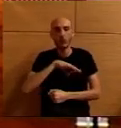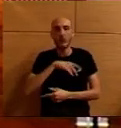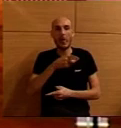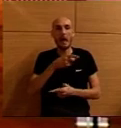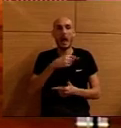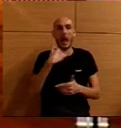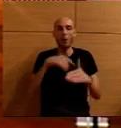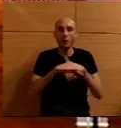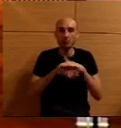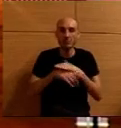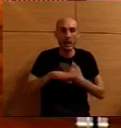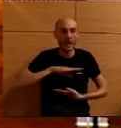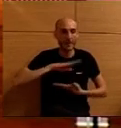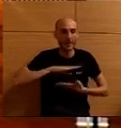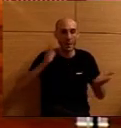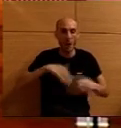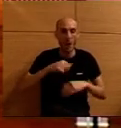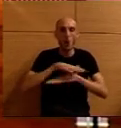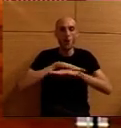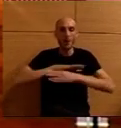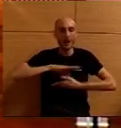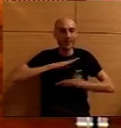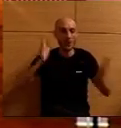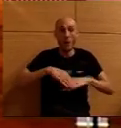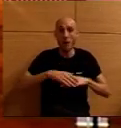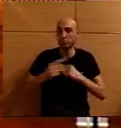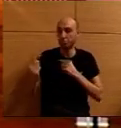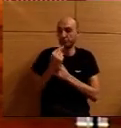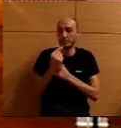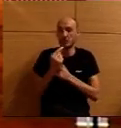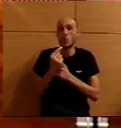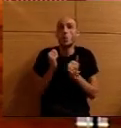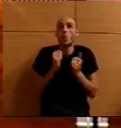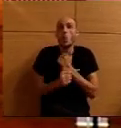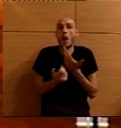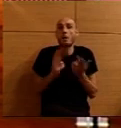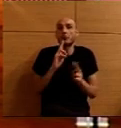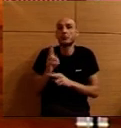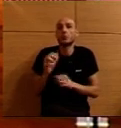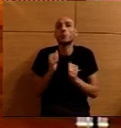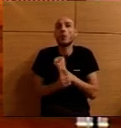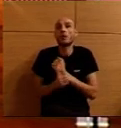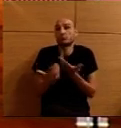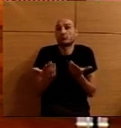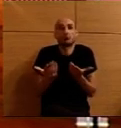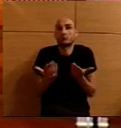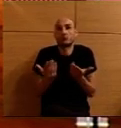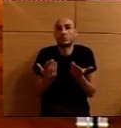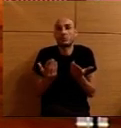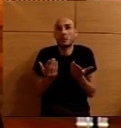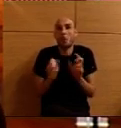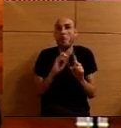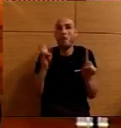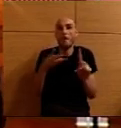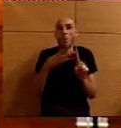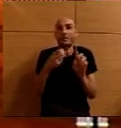en concret, quina alternativa dona. I quina alternativa dona és que, segons la pròpia pàgina de transparència, aquesta